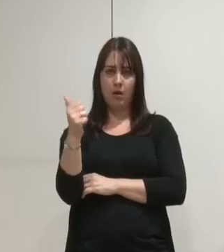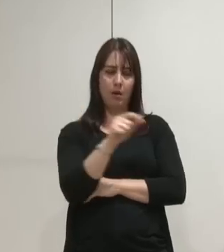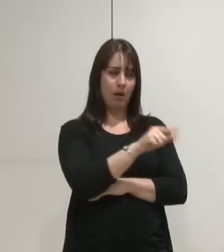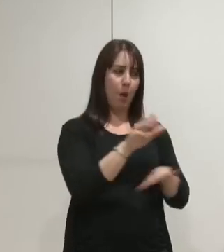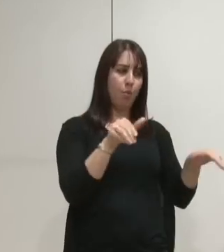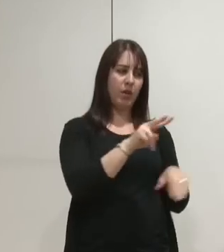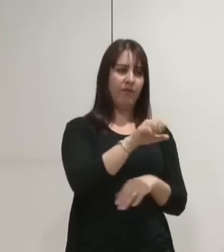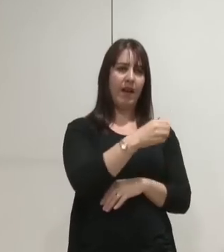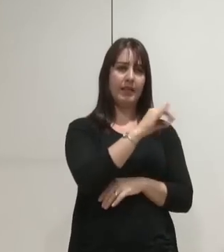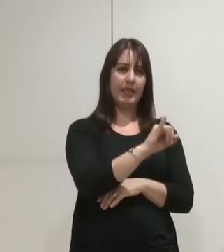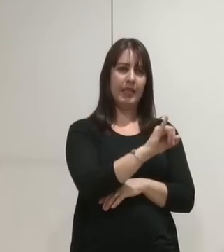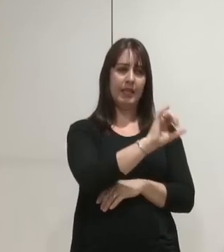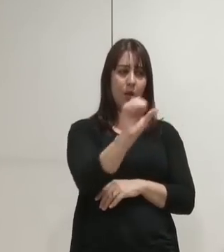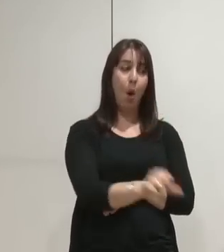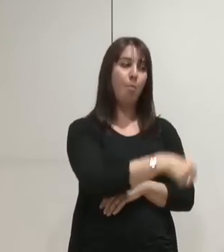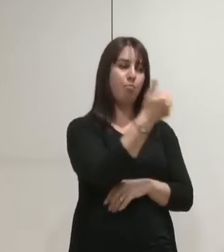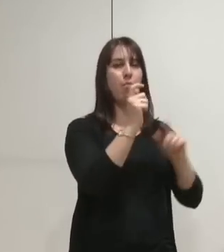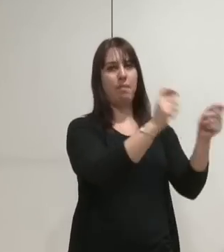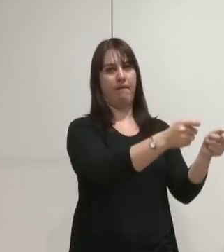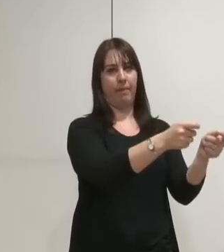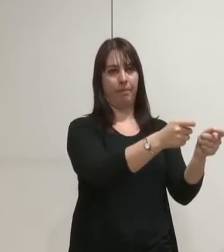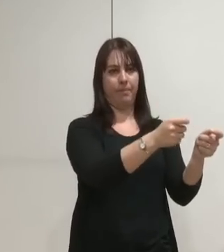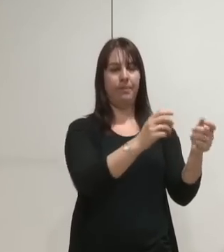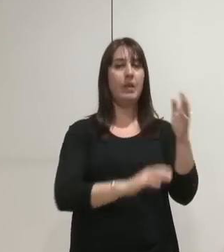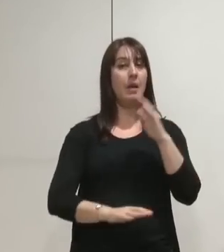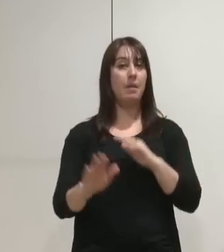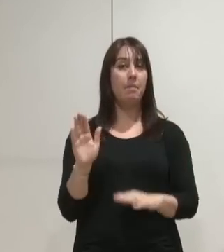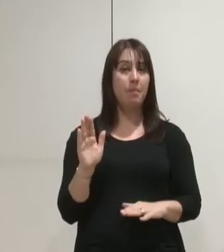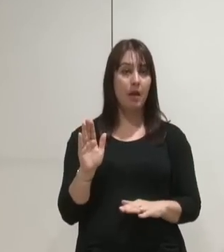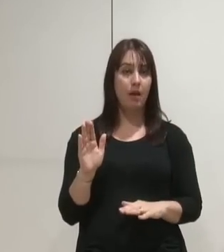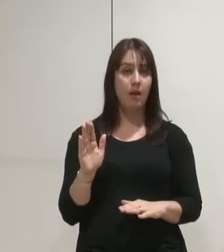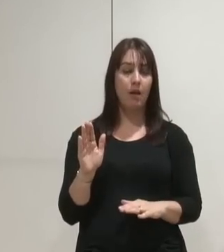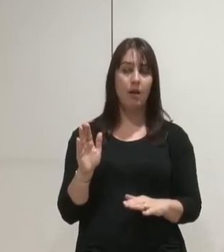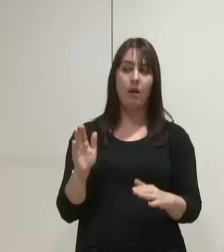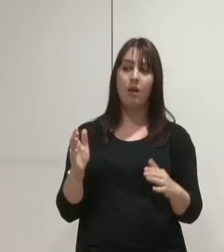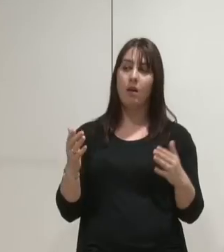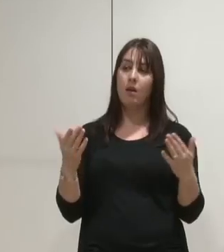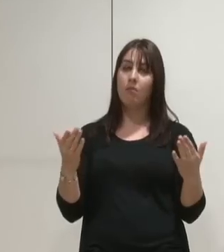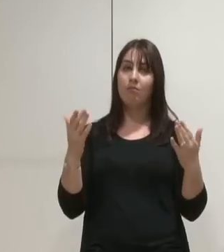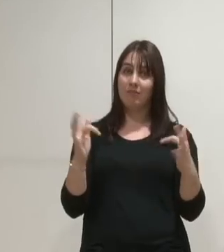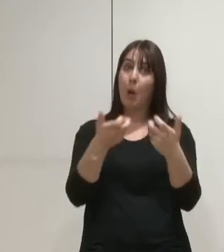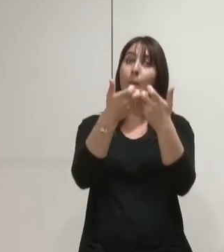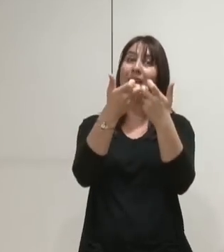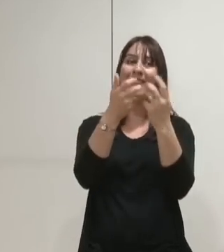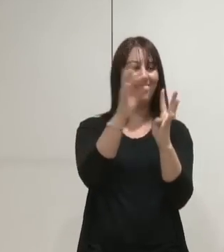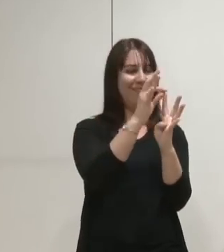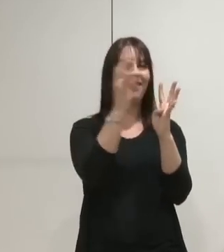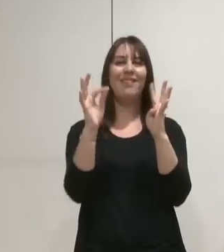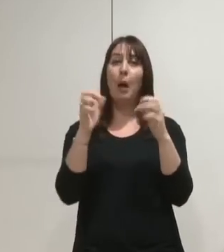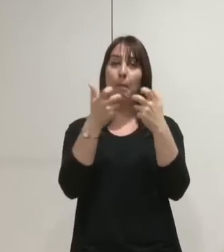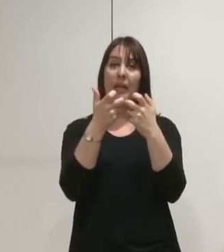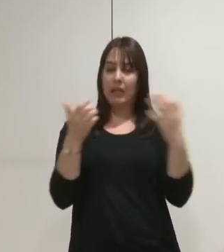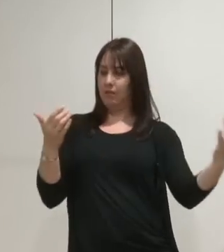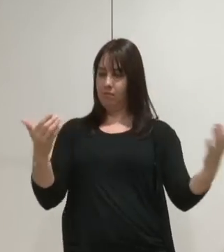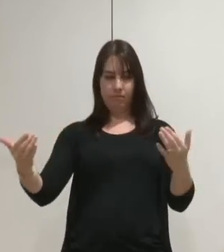groupement en premier mais donc c'est le prix par rapport au de offres